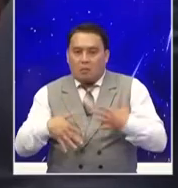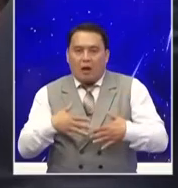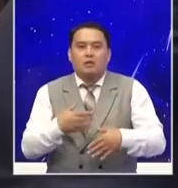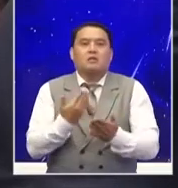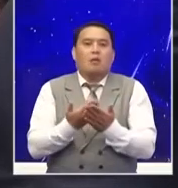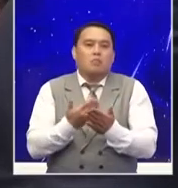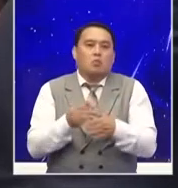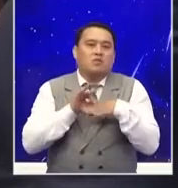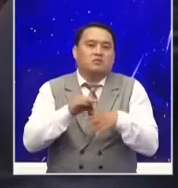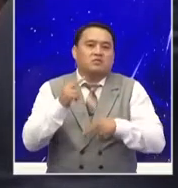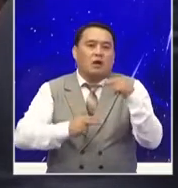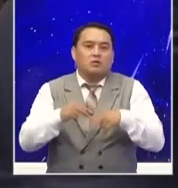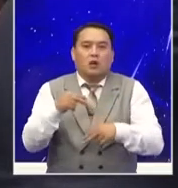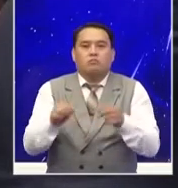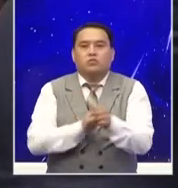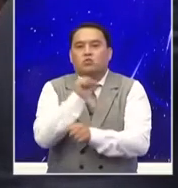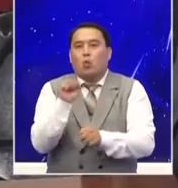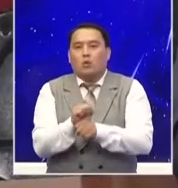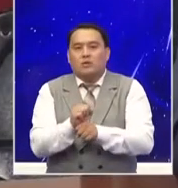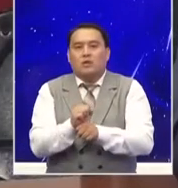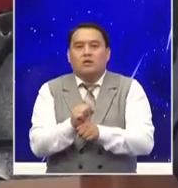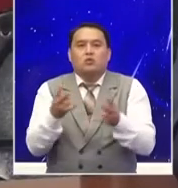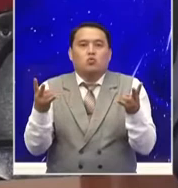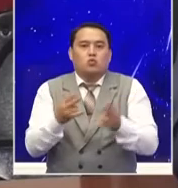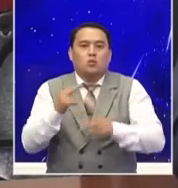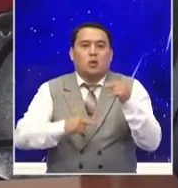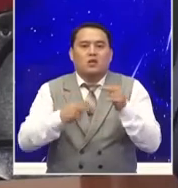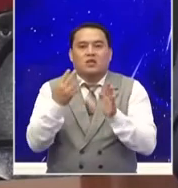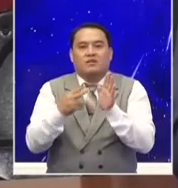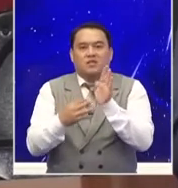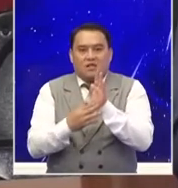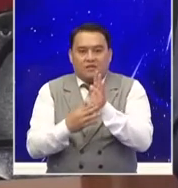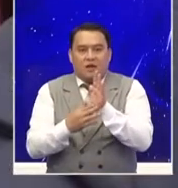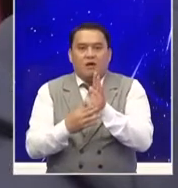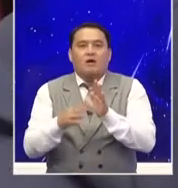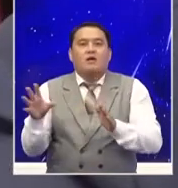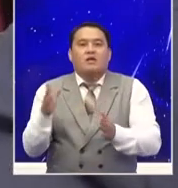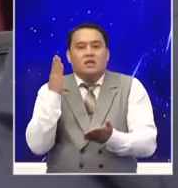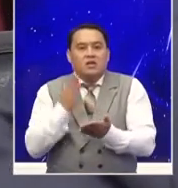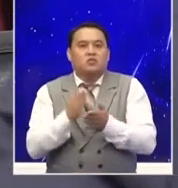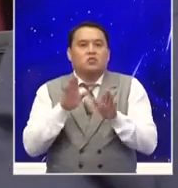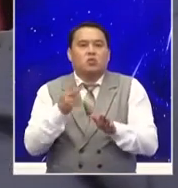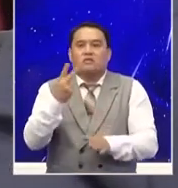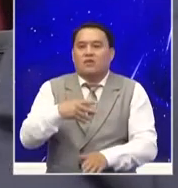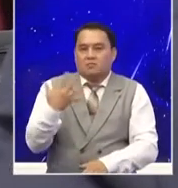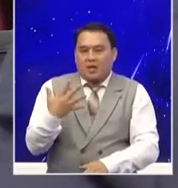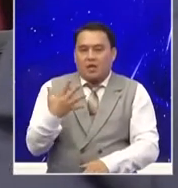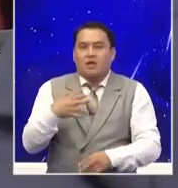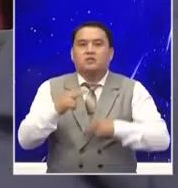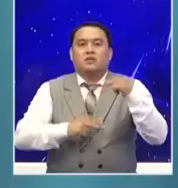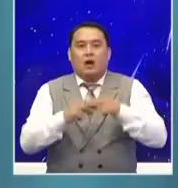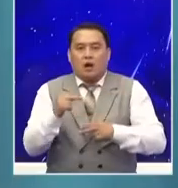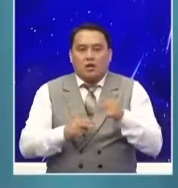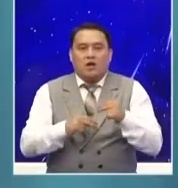Например, слабо ведется строительство пожарных постов. Таких необходимо построить еще 29. Фактически функционируют лишь 25. Их